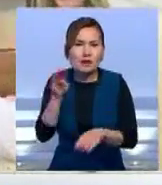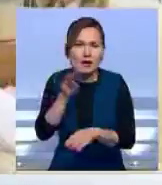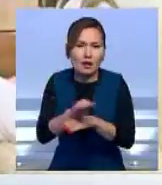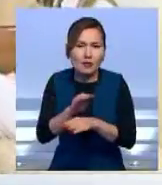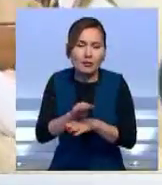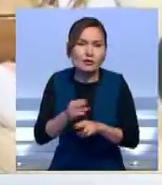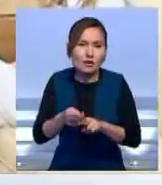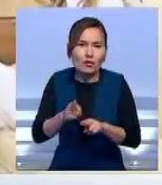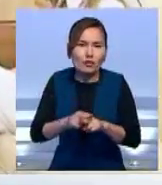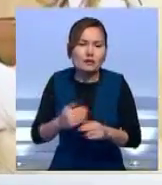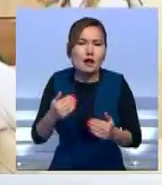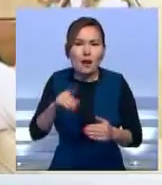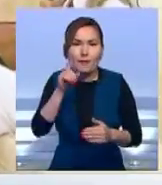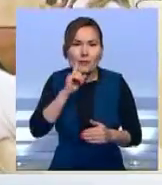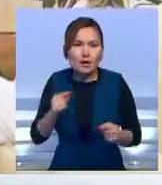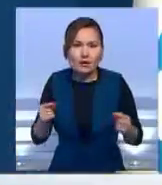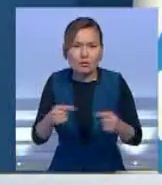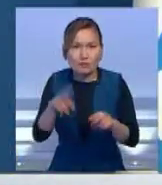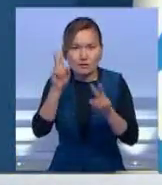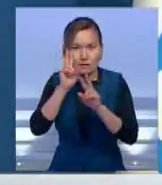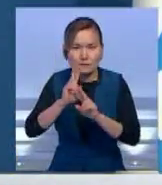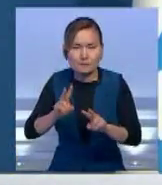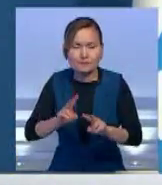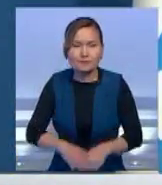өз қызметін атқара бере алатынын жеткізді.